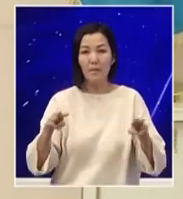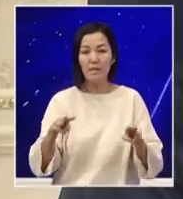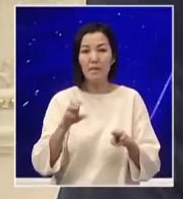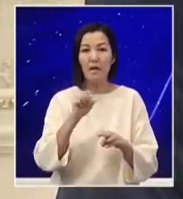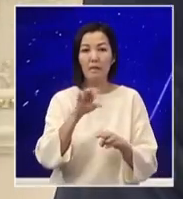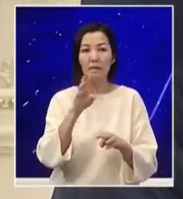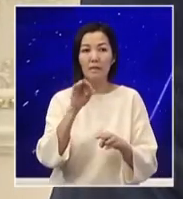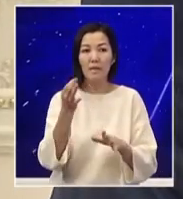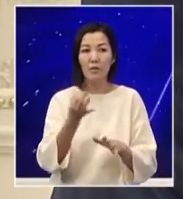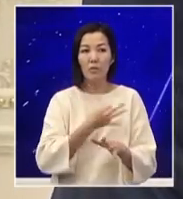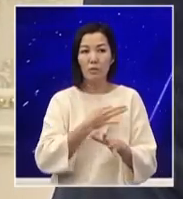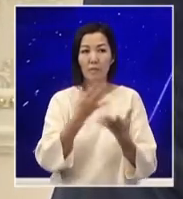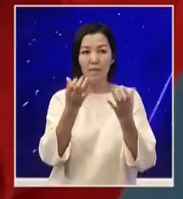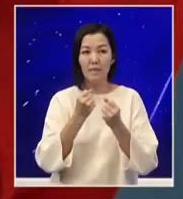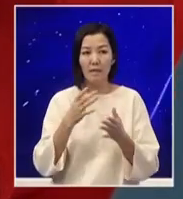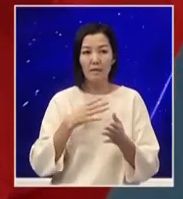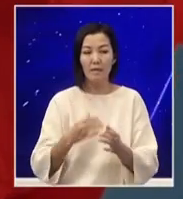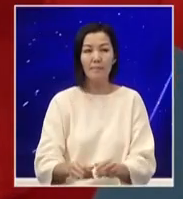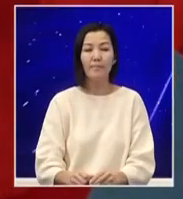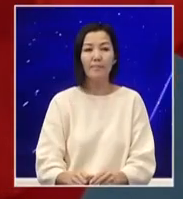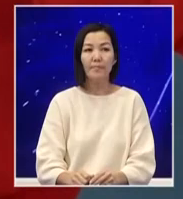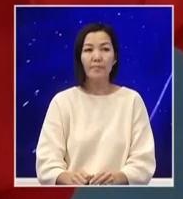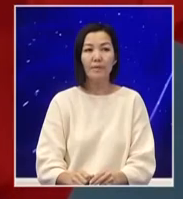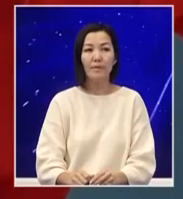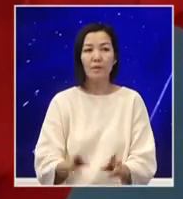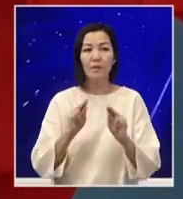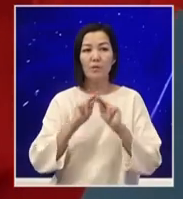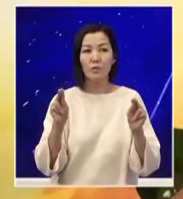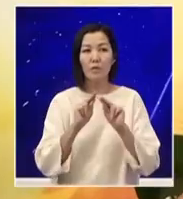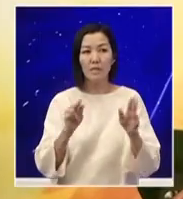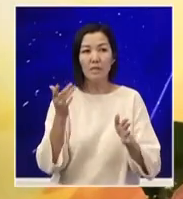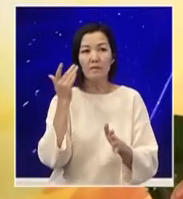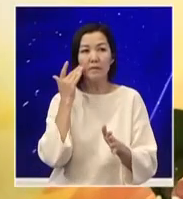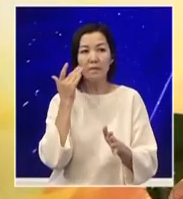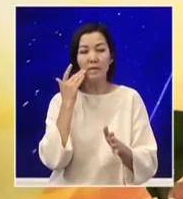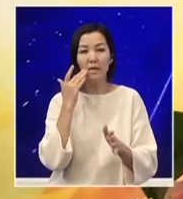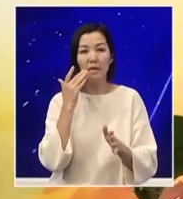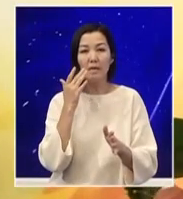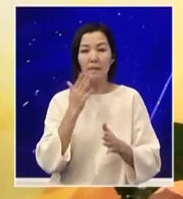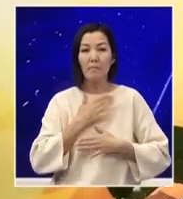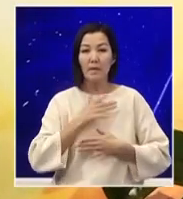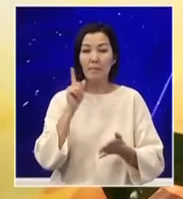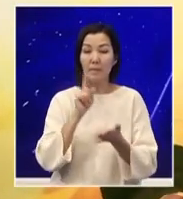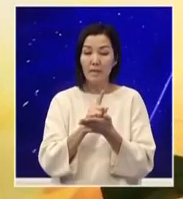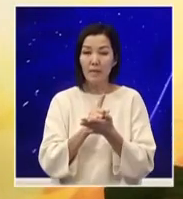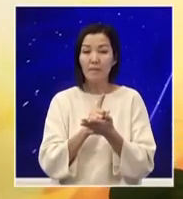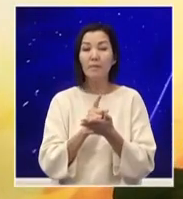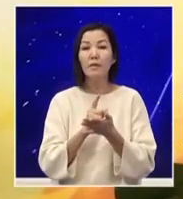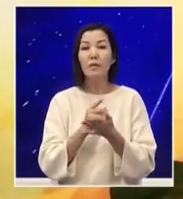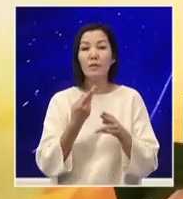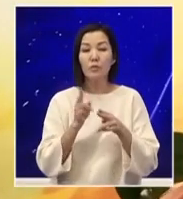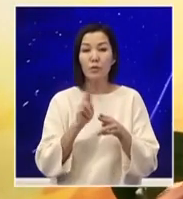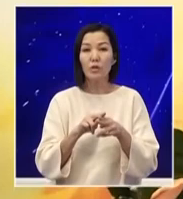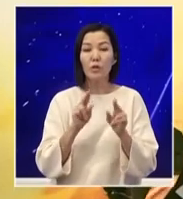Алтынсарин төсбелгісін кеудесіне тақты. Ұстаз деген ұлы есімді ардақты абыройлы алып жүруді өзімнің міндетім деп санаймын. Себебі